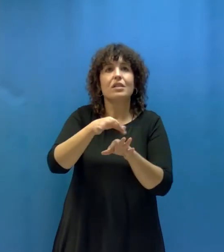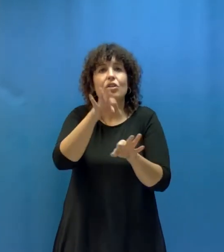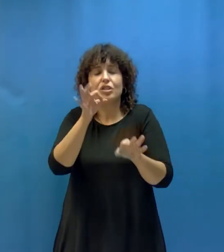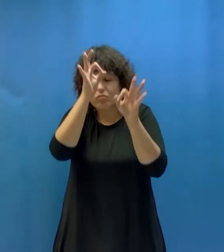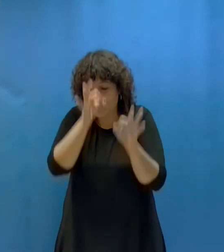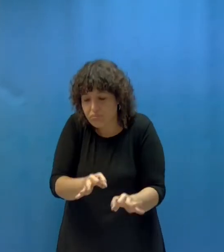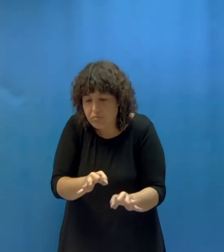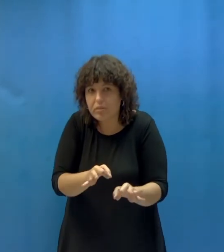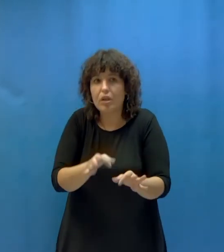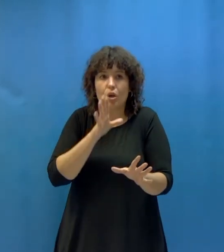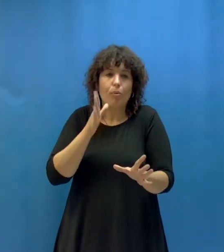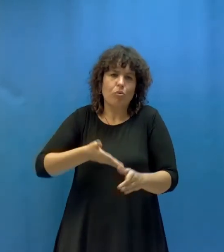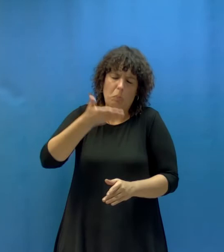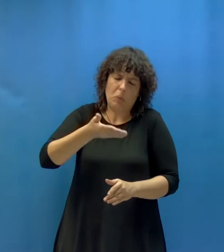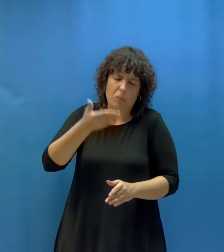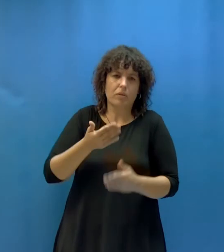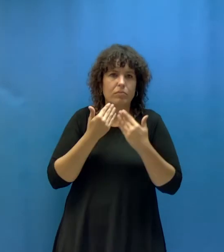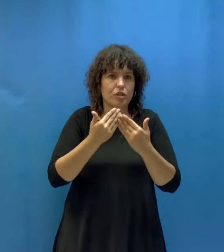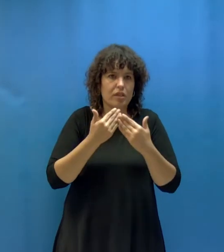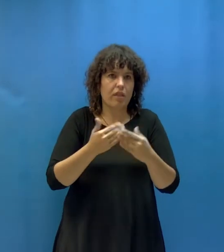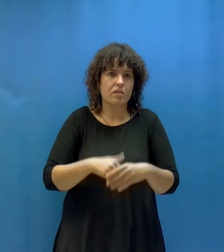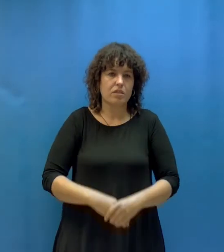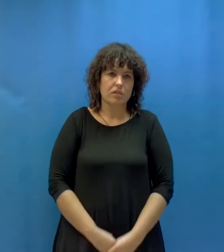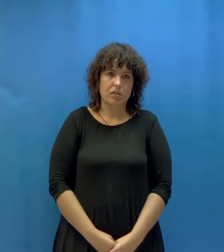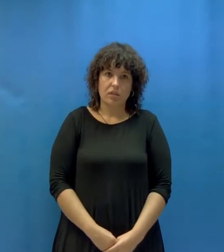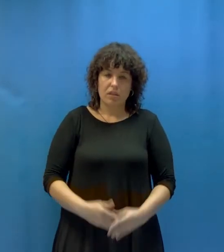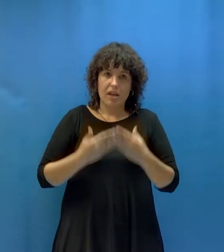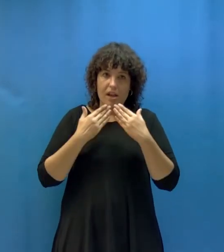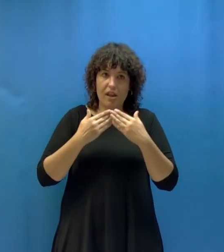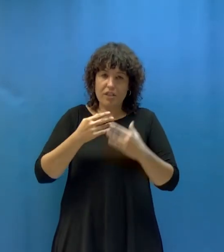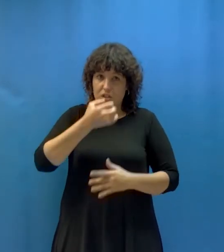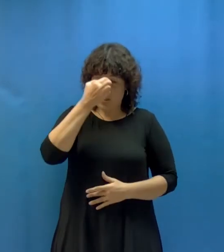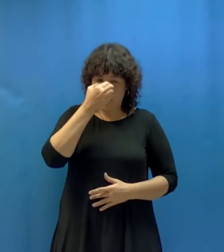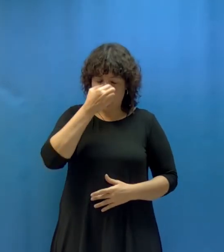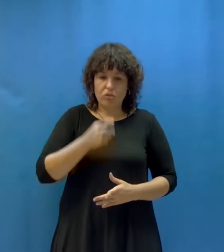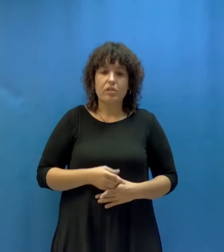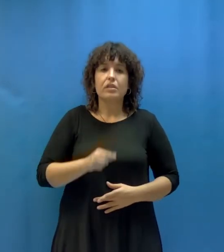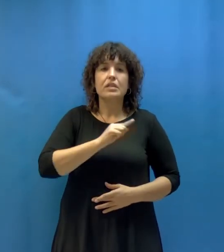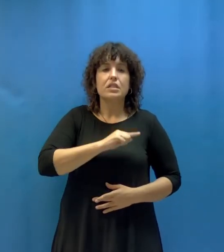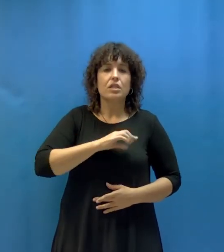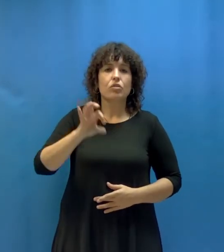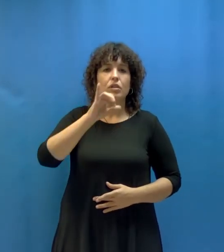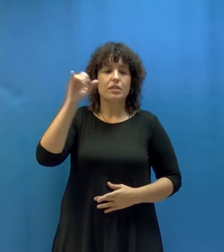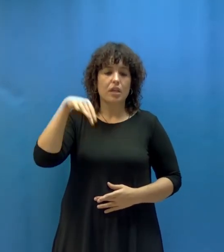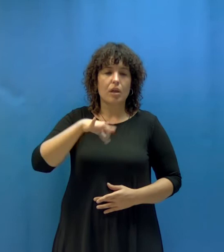jugant tant un to. Moltes gràcies. Gràcies, senyor del senyor. Senyor Simó, per a contestar.